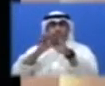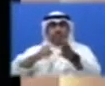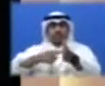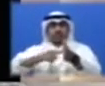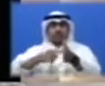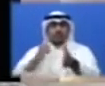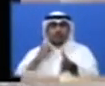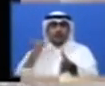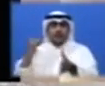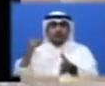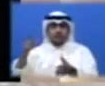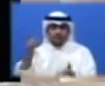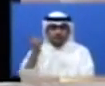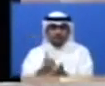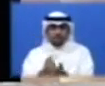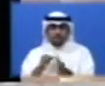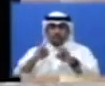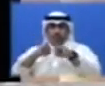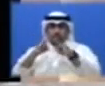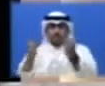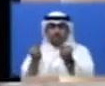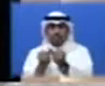لتنظيمها إلى المؤتمر الأول للنقل البحري،